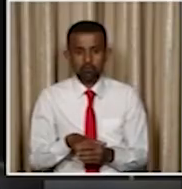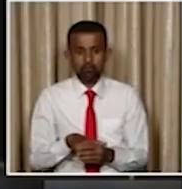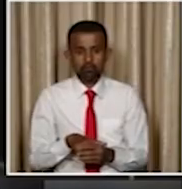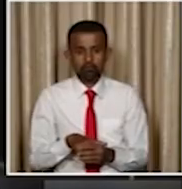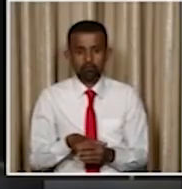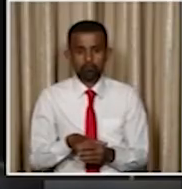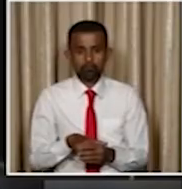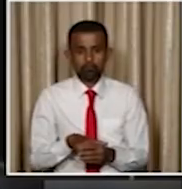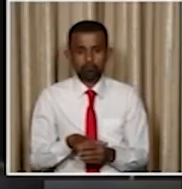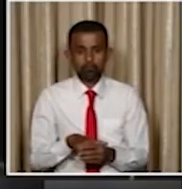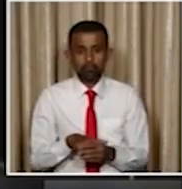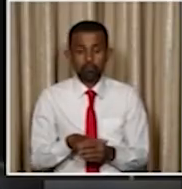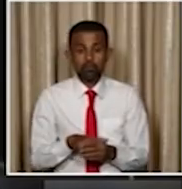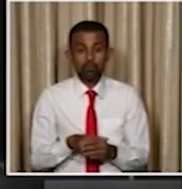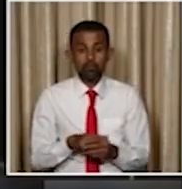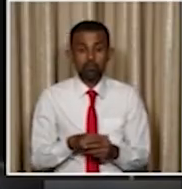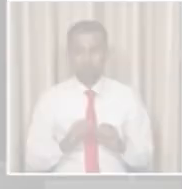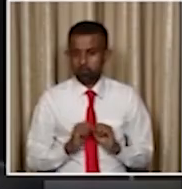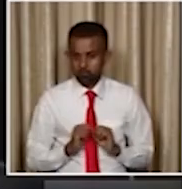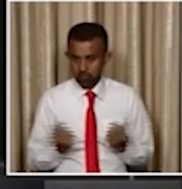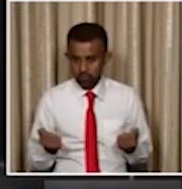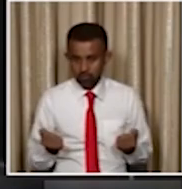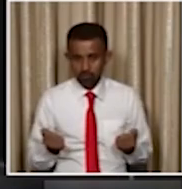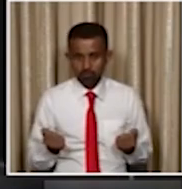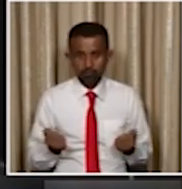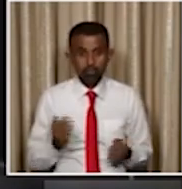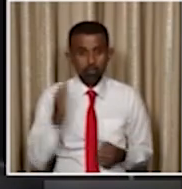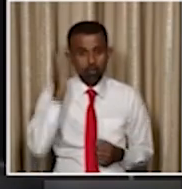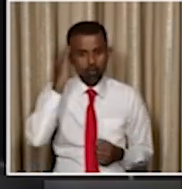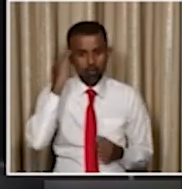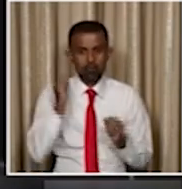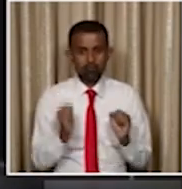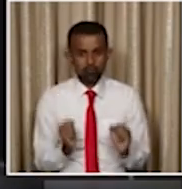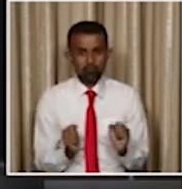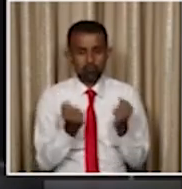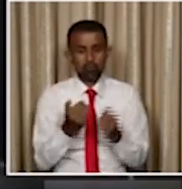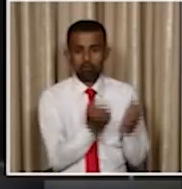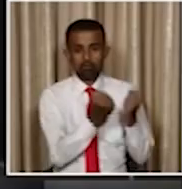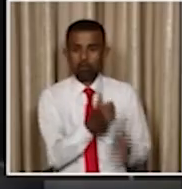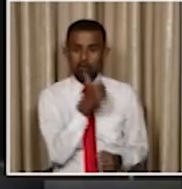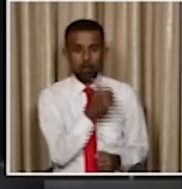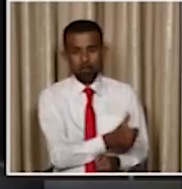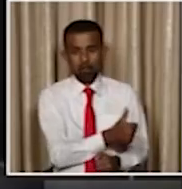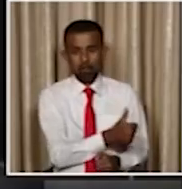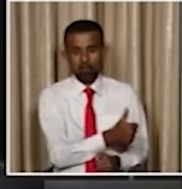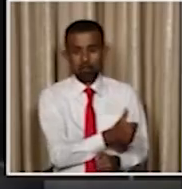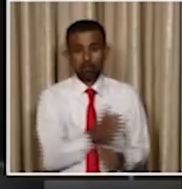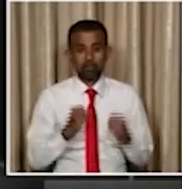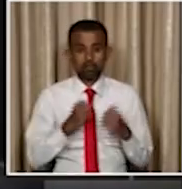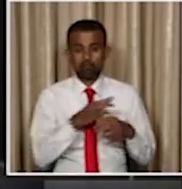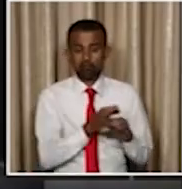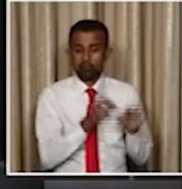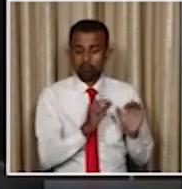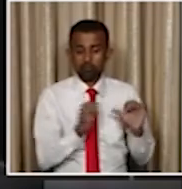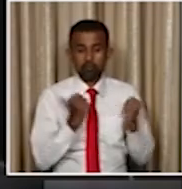ඒ සංක්‍රාන්තික ලිංගිකයන් සම්බන්ධයෙන් අදාළ වෙලා තියෙනවා. මේ කාන්තාවන් සවිබල ගැන්වීම ඇතුළට මේක දැම්මේ ඇයි? ජීව විද්‍යාත්මක කාන්තාව